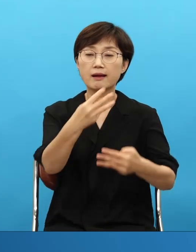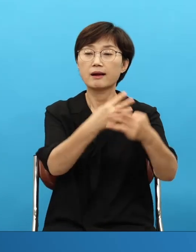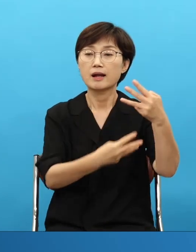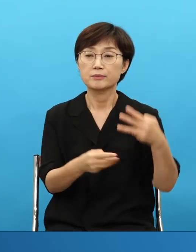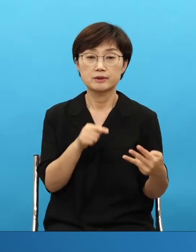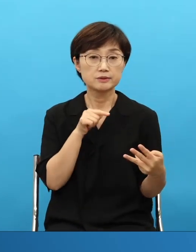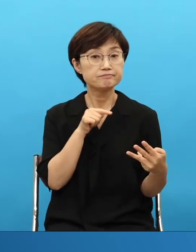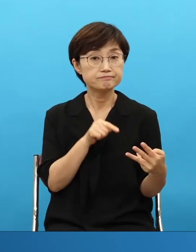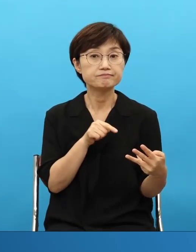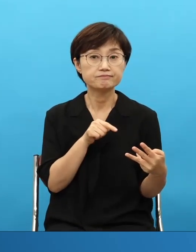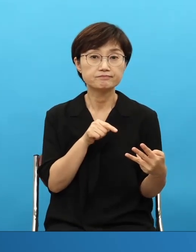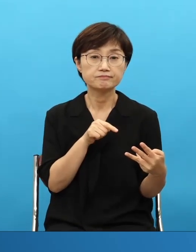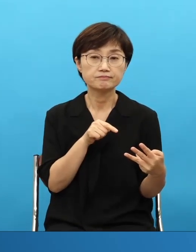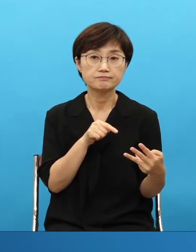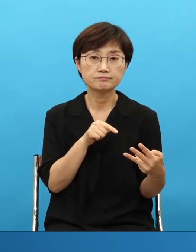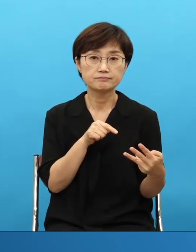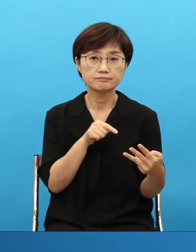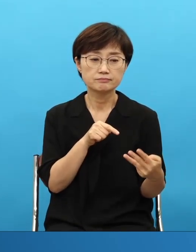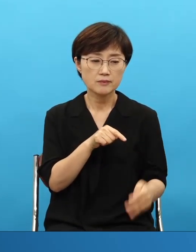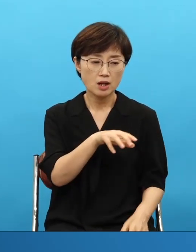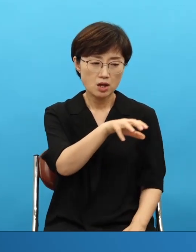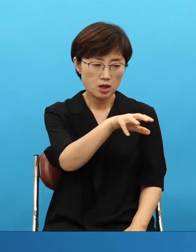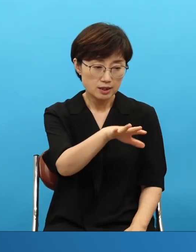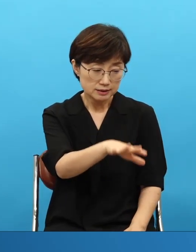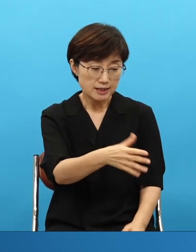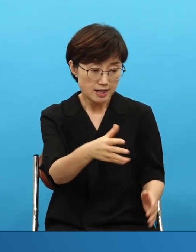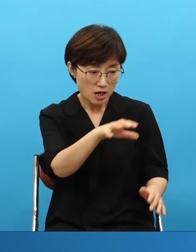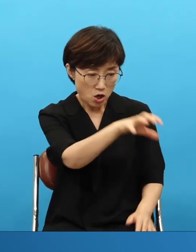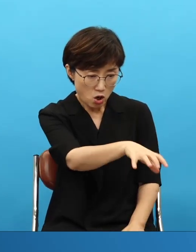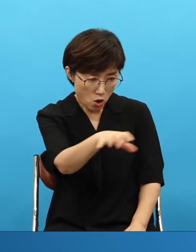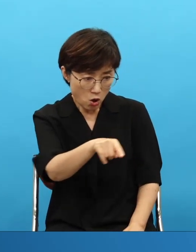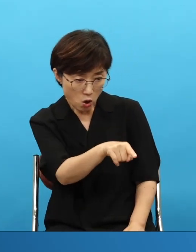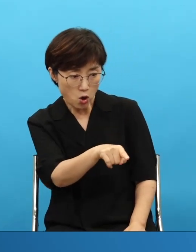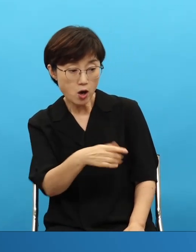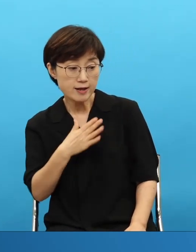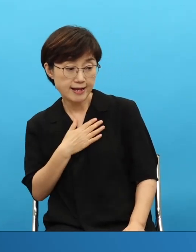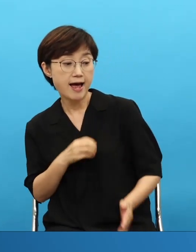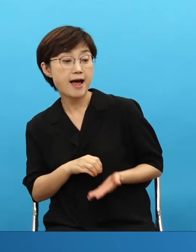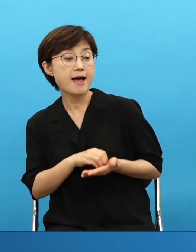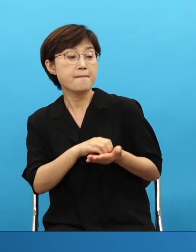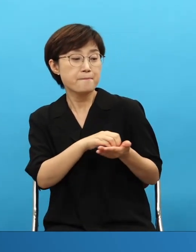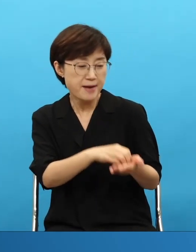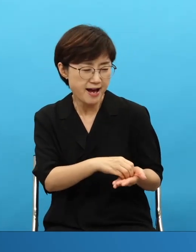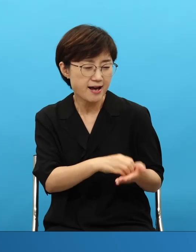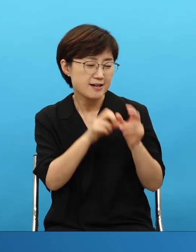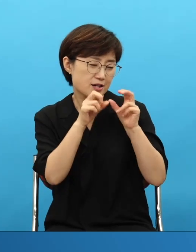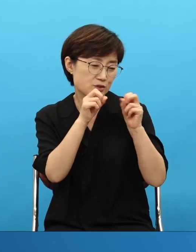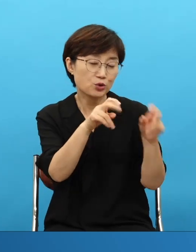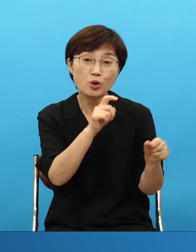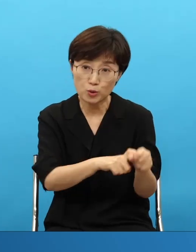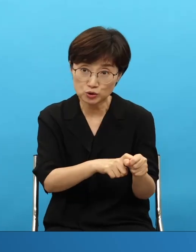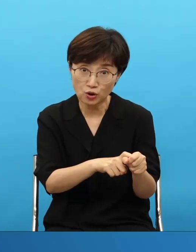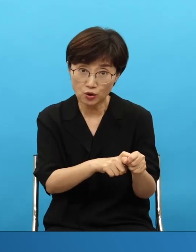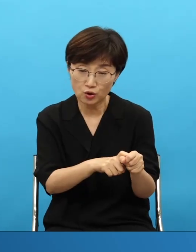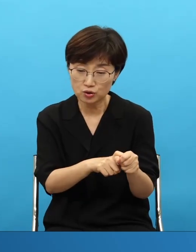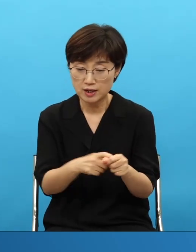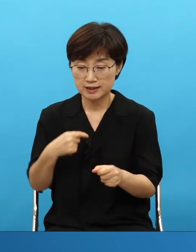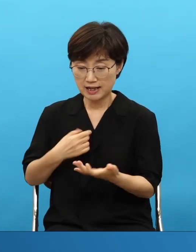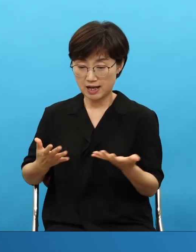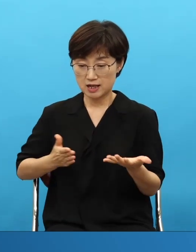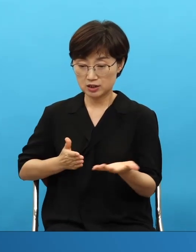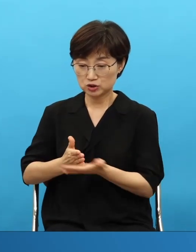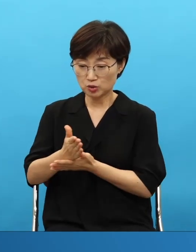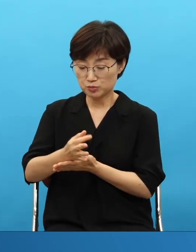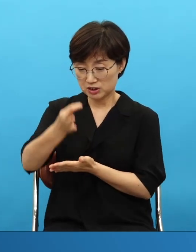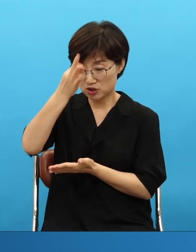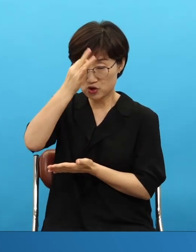렘넌트는 현장 선교사요. 렘넌트는 현장 선교사. 전문인 선교사요. 是 专业人士 선교사. 목회하기